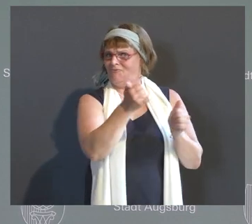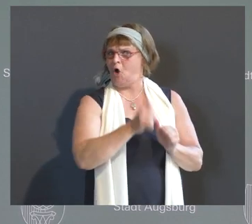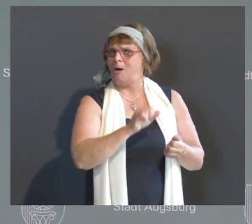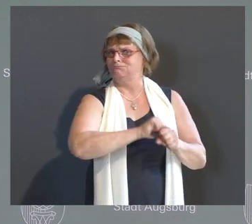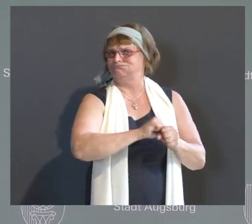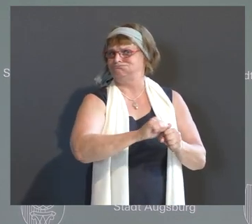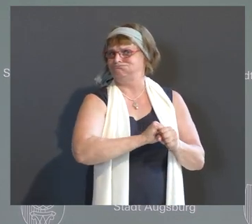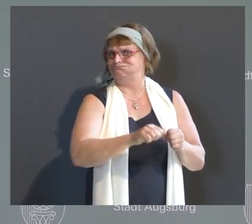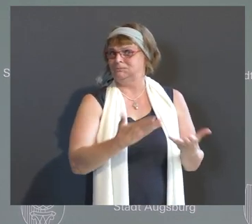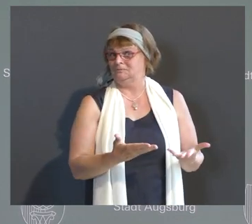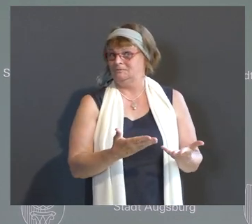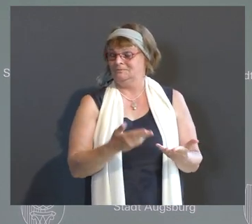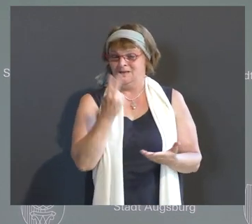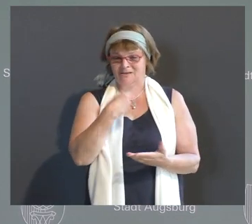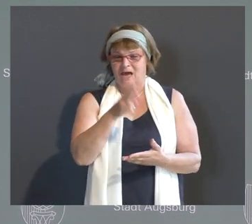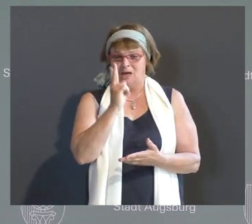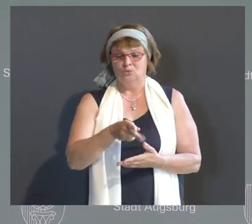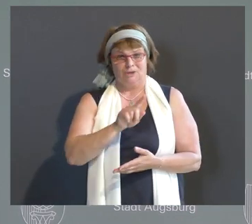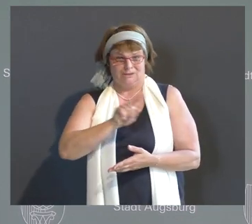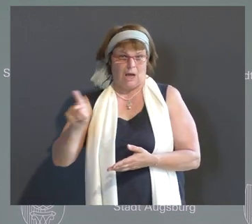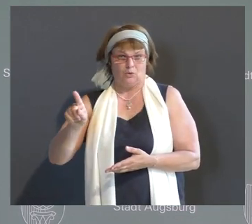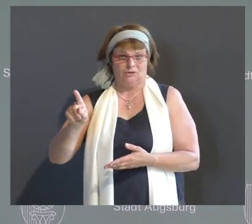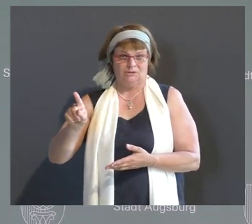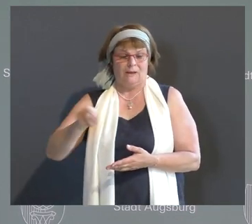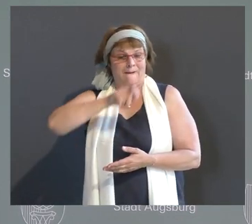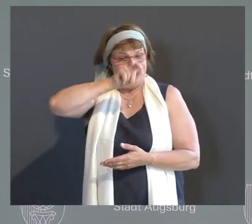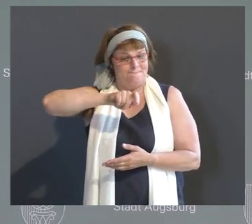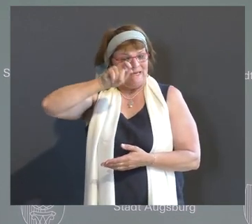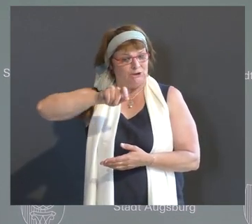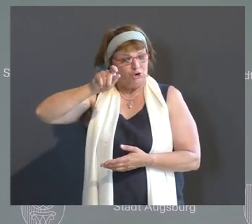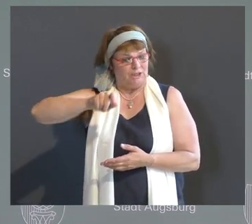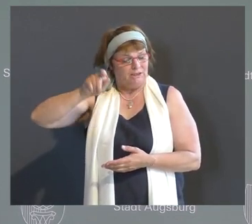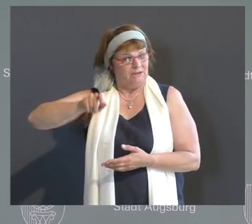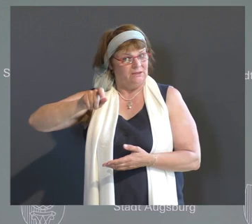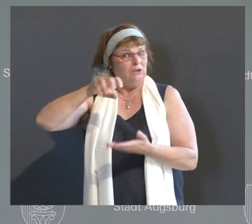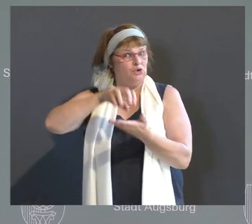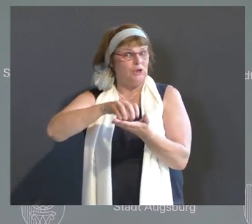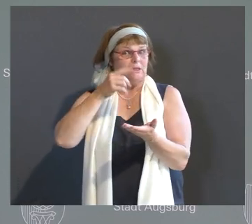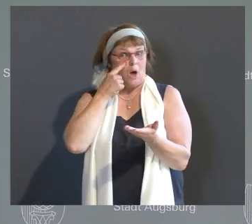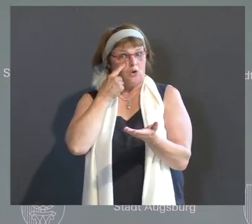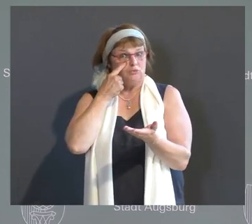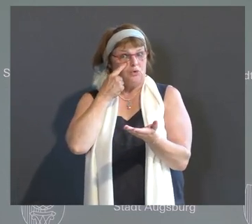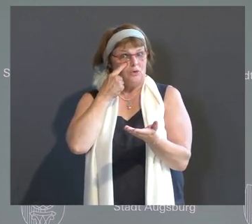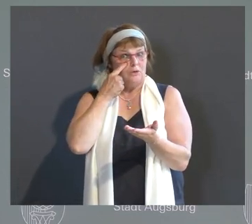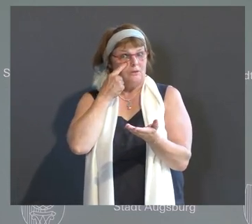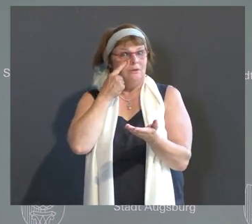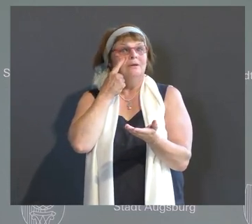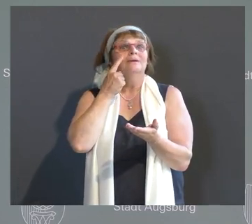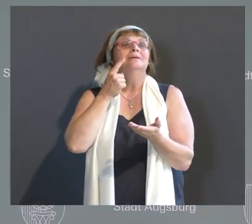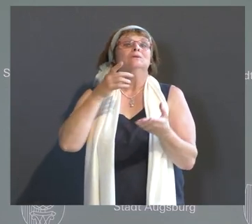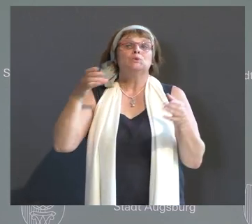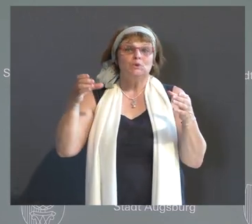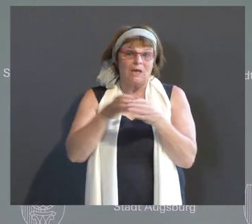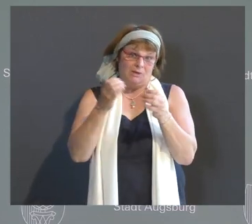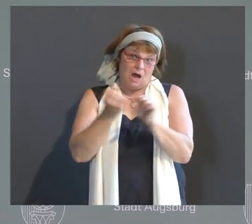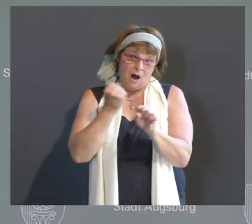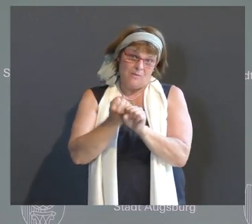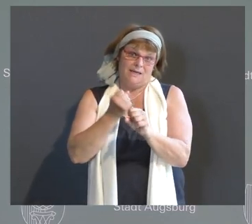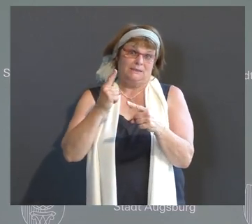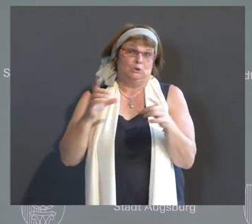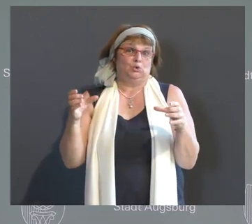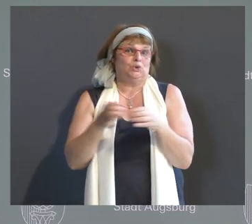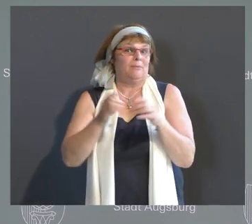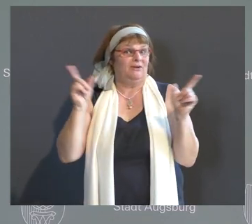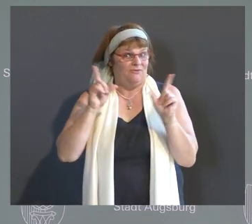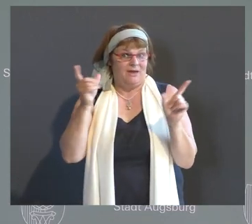Fast 300.000 Augsburgerinnen und Augsburger wollen friedlich in unserer Stadt leben, arbeiten und feiern.